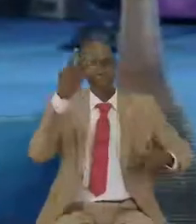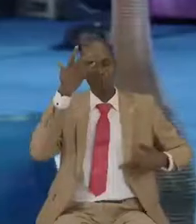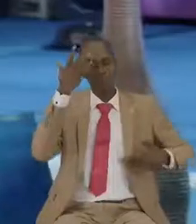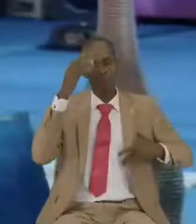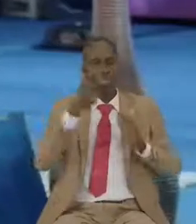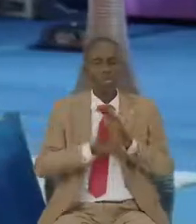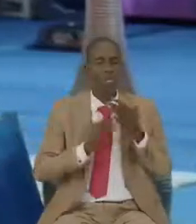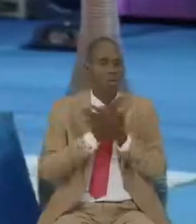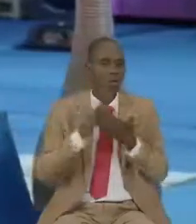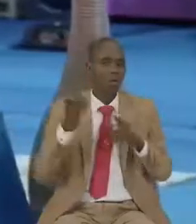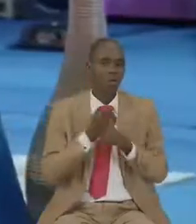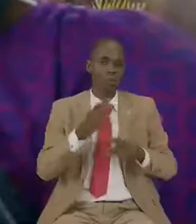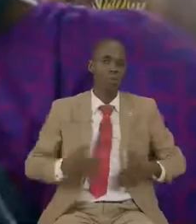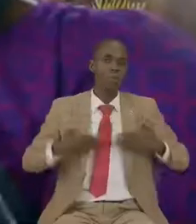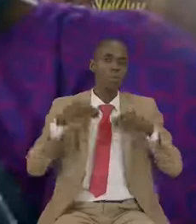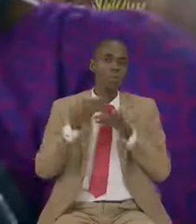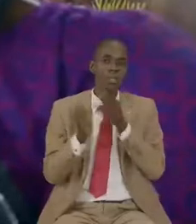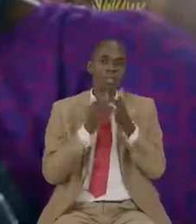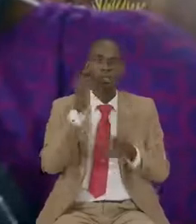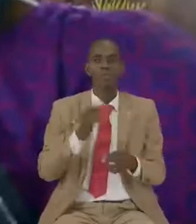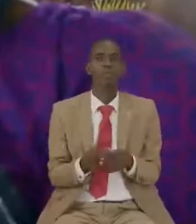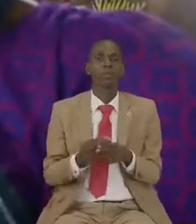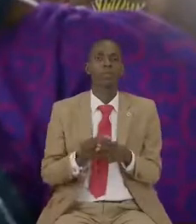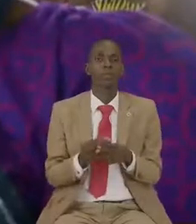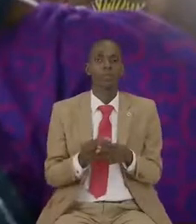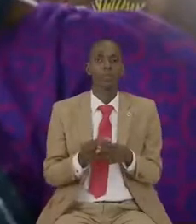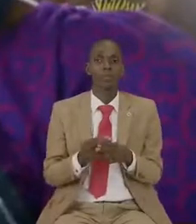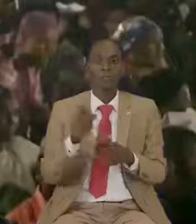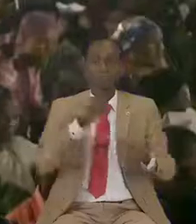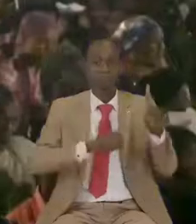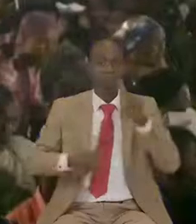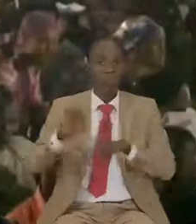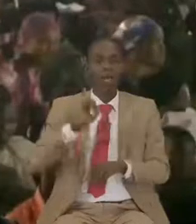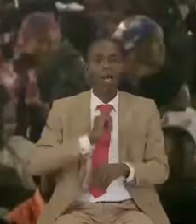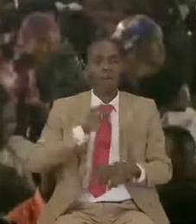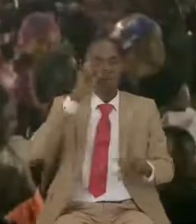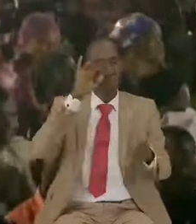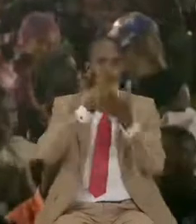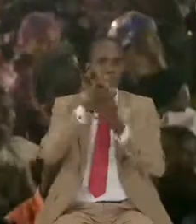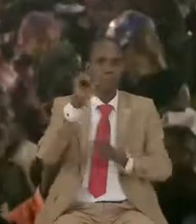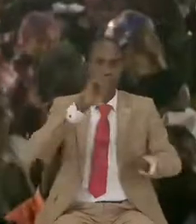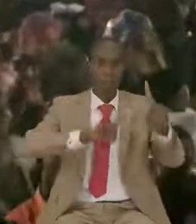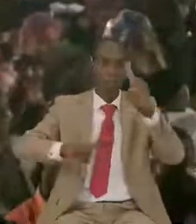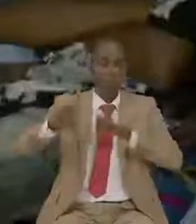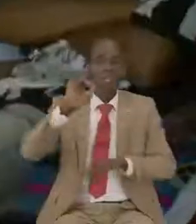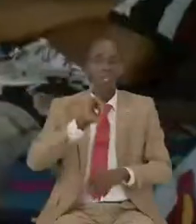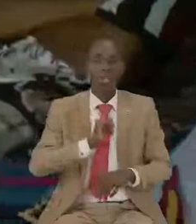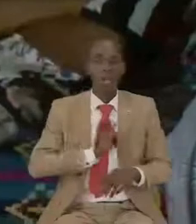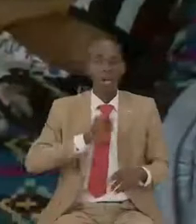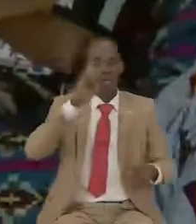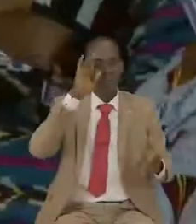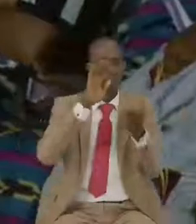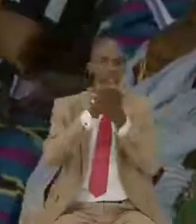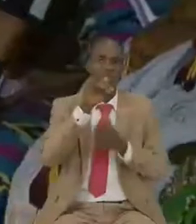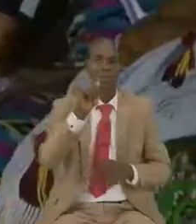il va ôter toutes ces maladies de votre vie ce soir. Il faut dire « je crois ». Il faut